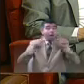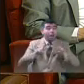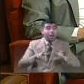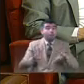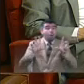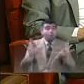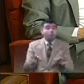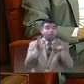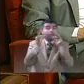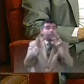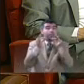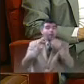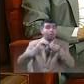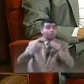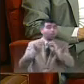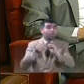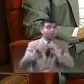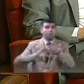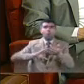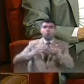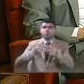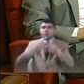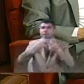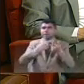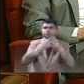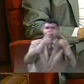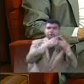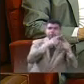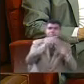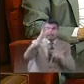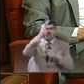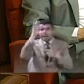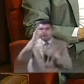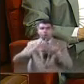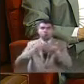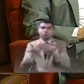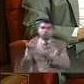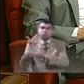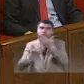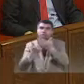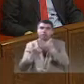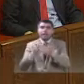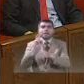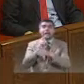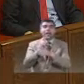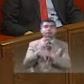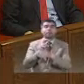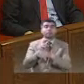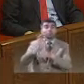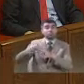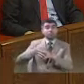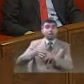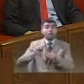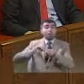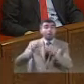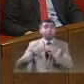إن إشكالية الدين هي منتوج متعمد لسياسات ليبرالية بدون قيود تغفلت وتجاهلت عنصر التنمية